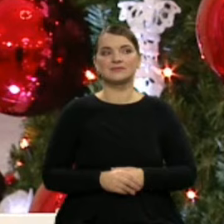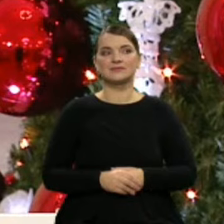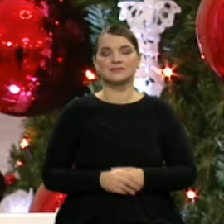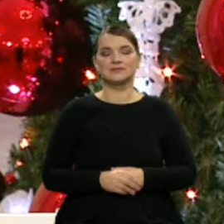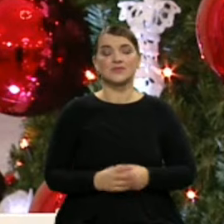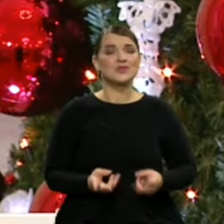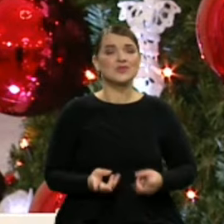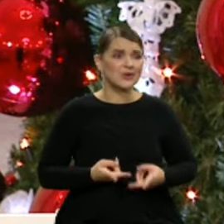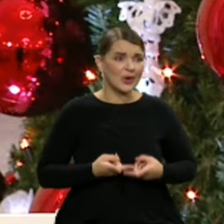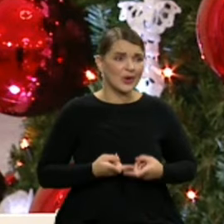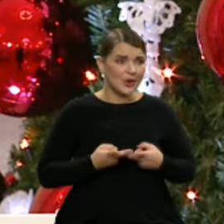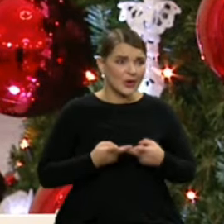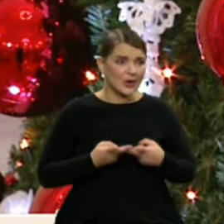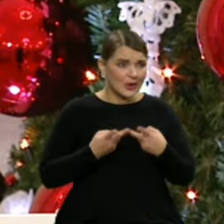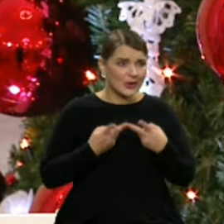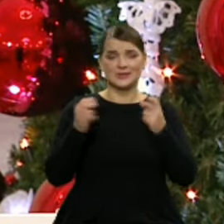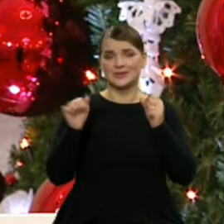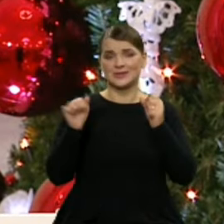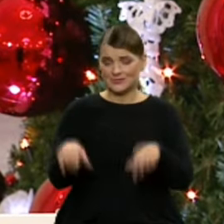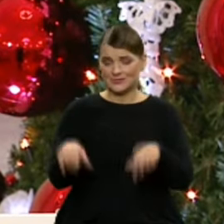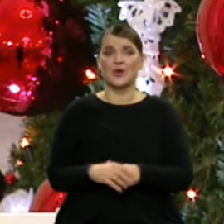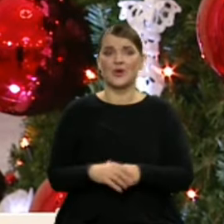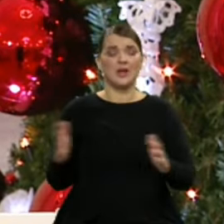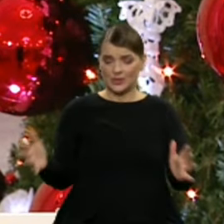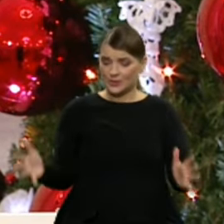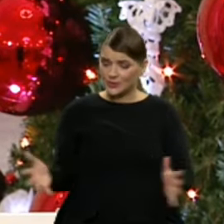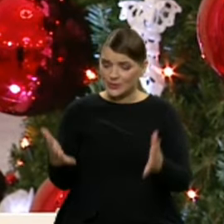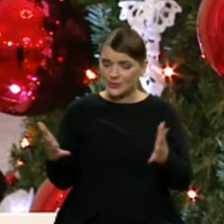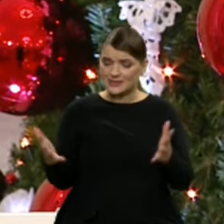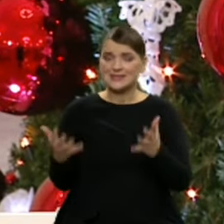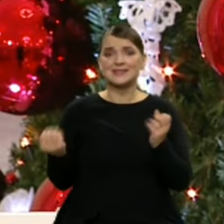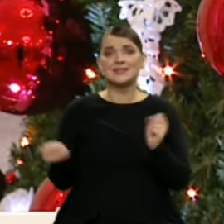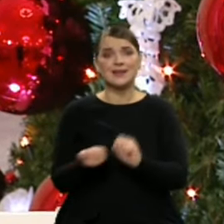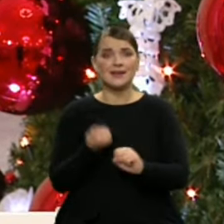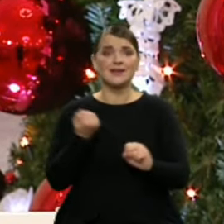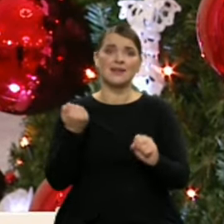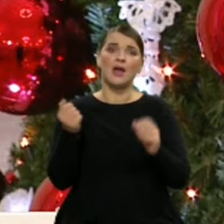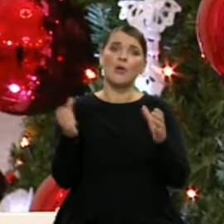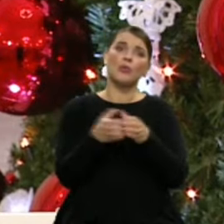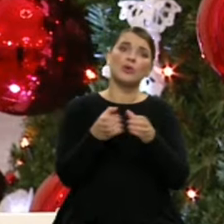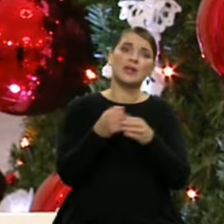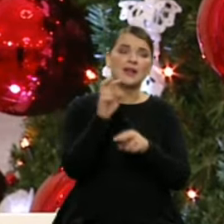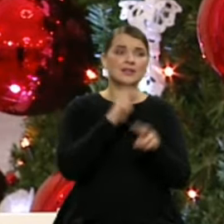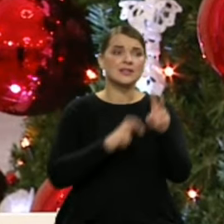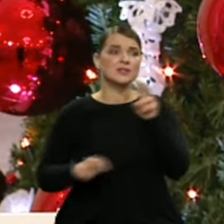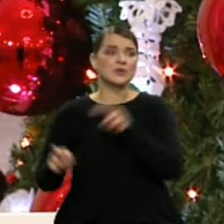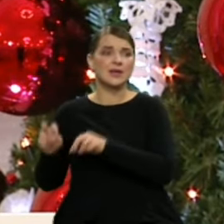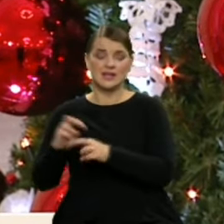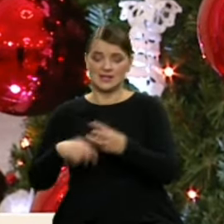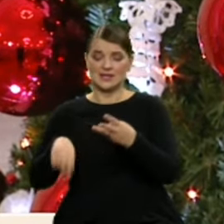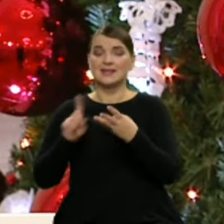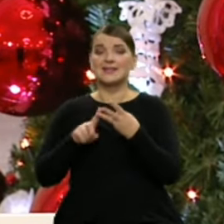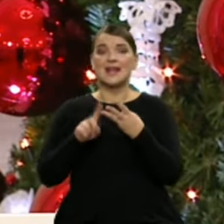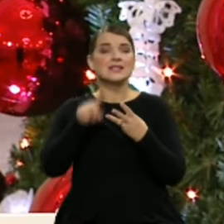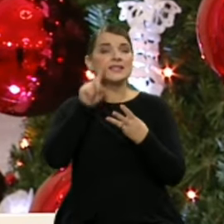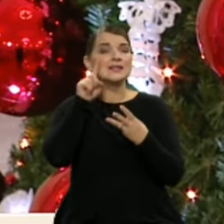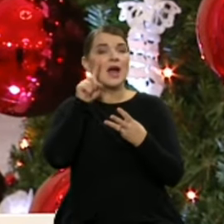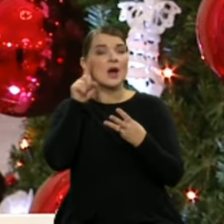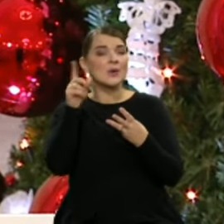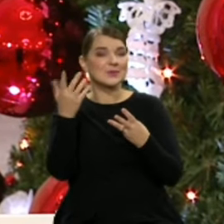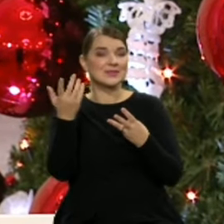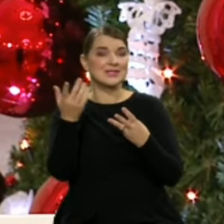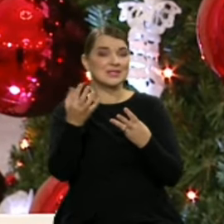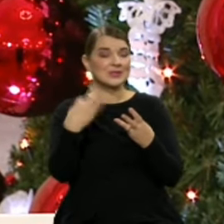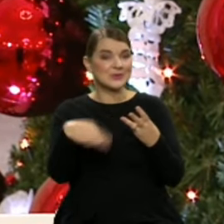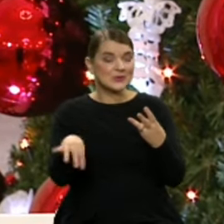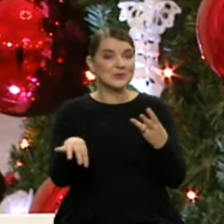galima džiaugtis irgi ir reikėjo ugdyti tas savybės, ieškoti būrelių. Trečiasis jauniausias sūnus